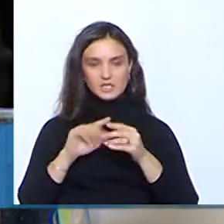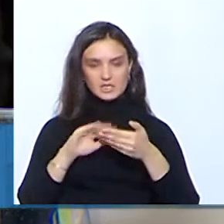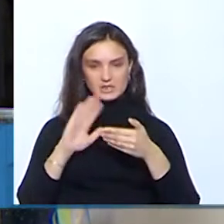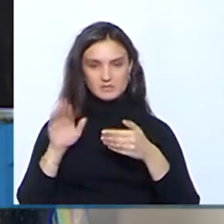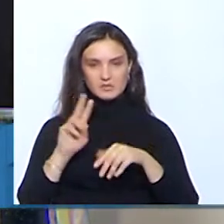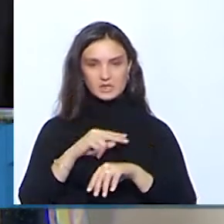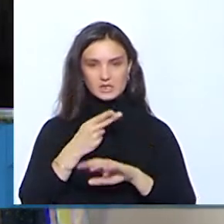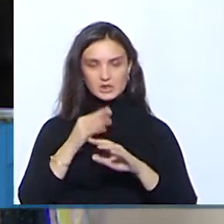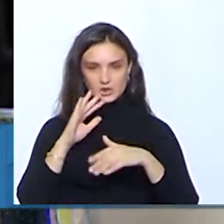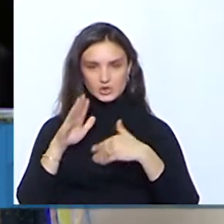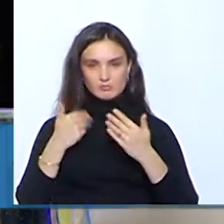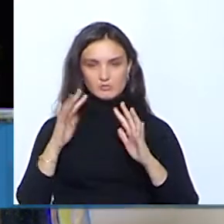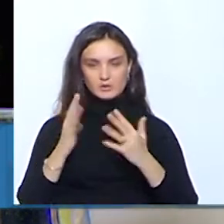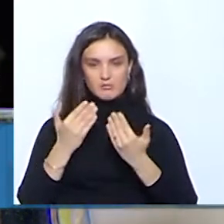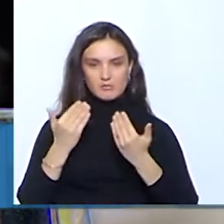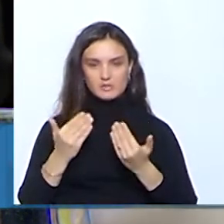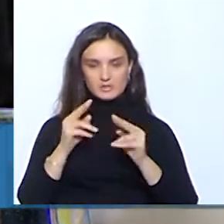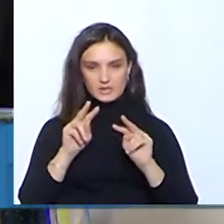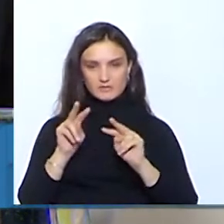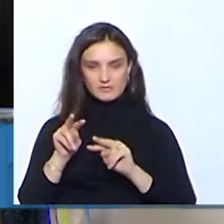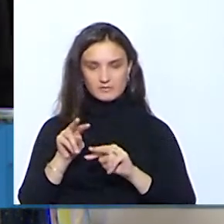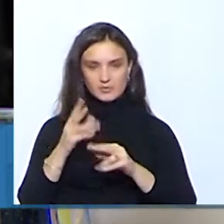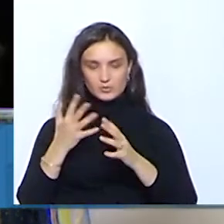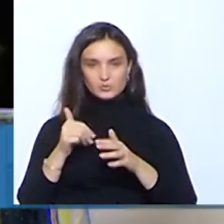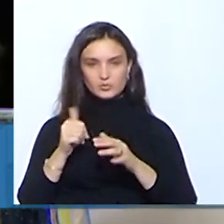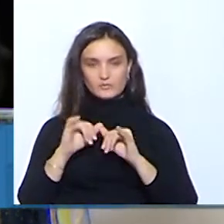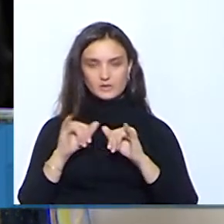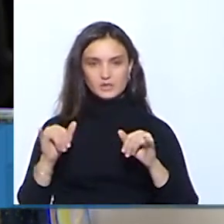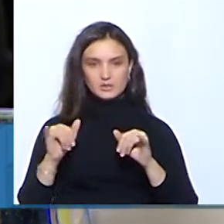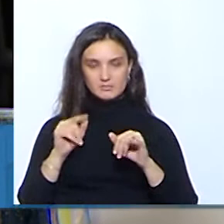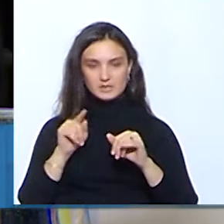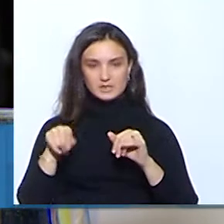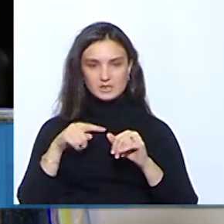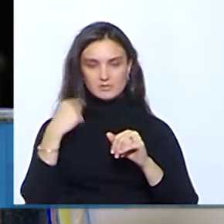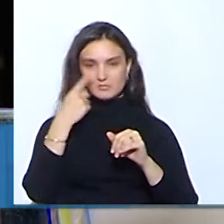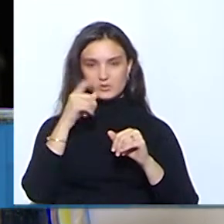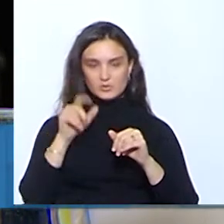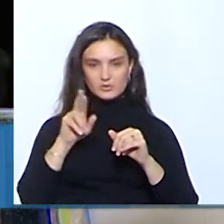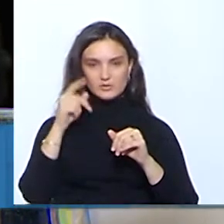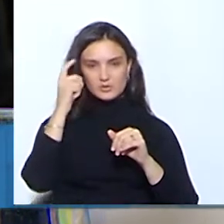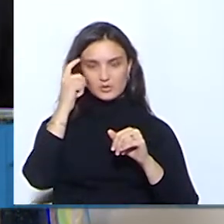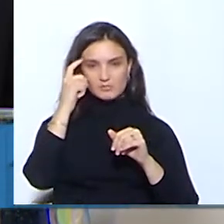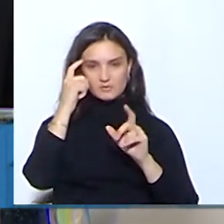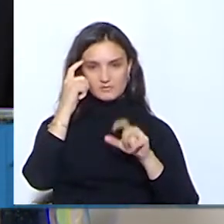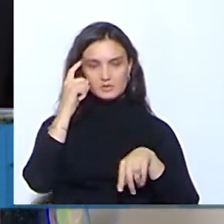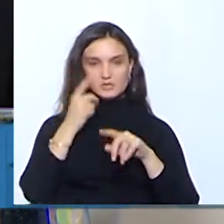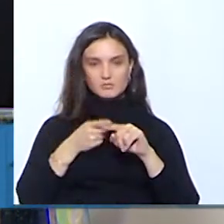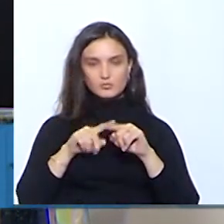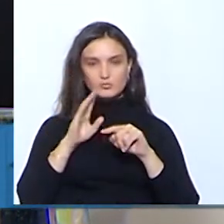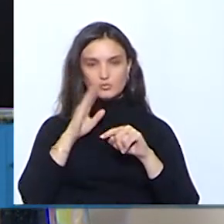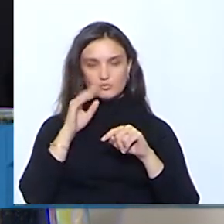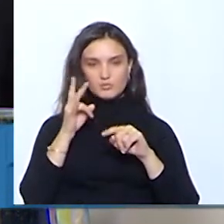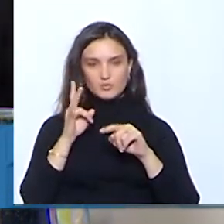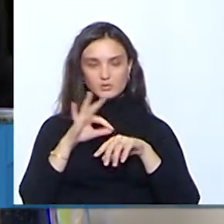გაეწერებიან კლინიკიდან, შემდგომ ხდება მათი დაკვირვება, თუ როგორ ვითარდებიან ისინი ფიზიკურათაც და გონებრივათაც. ამიტომ მშობელმა